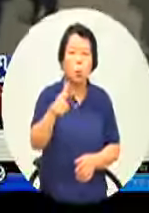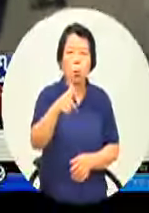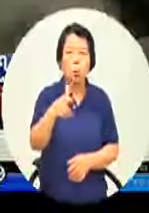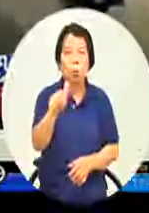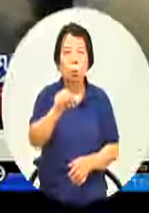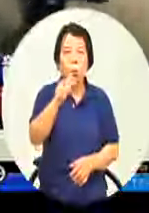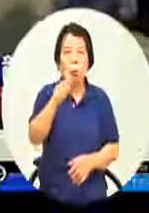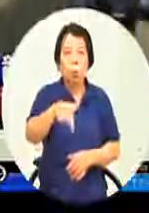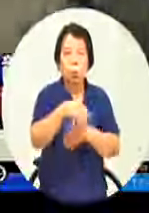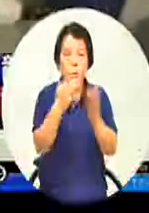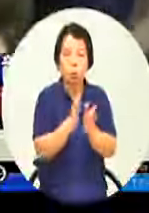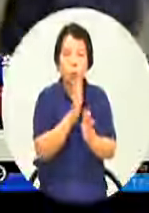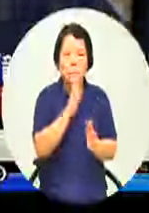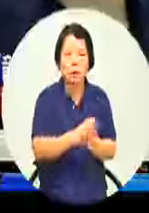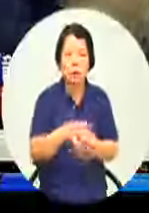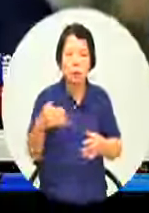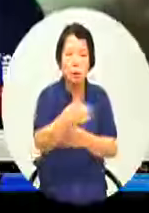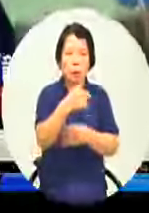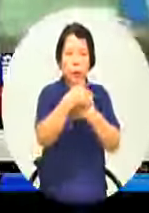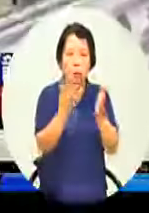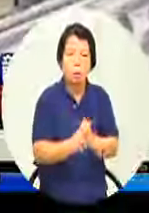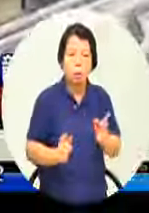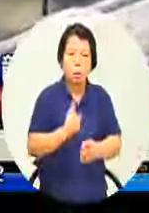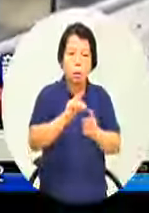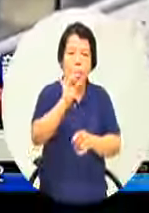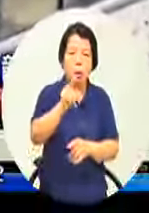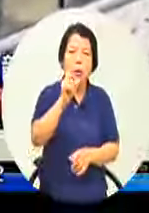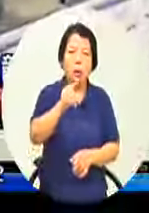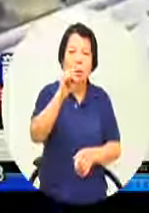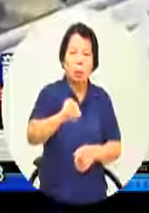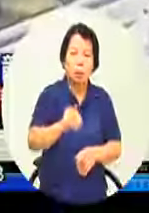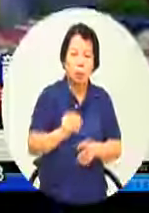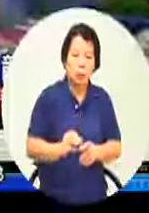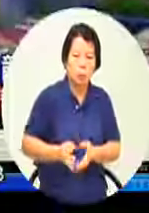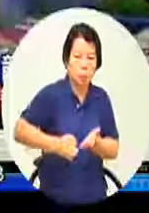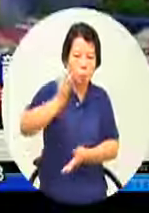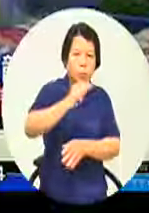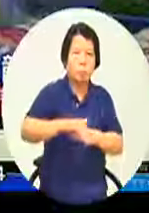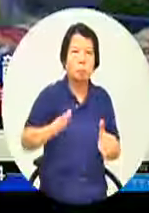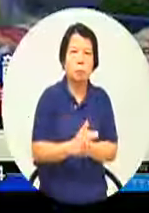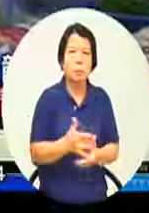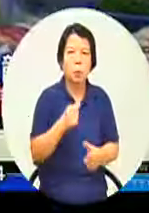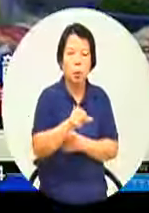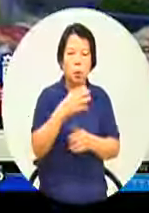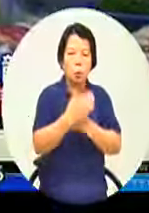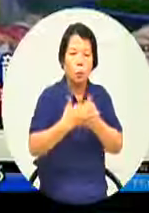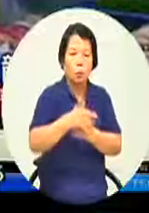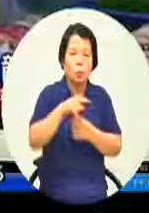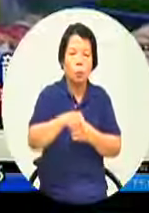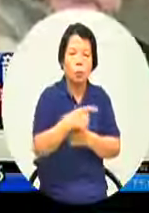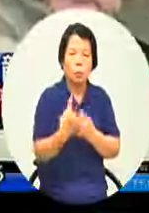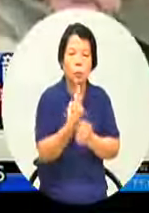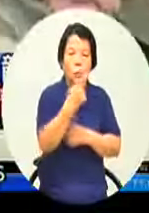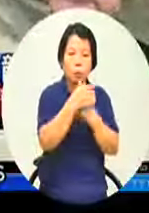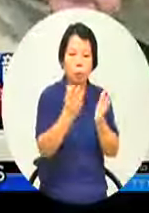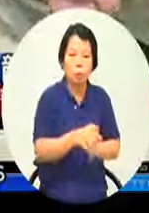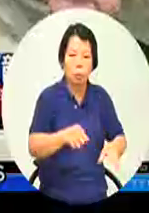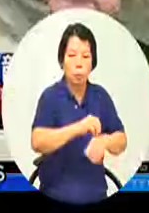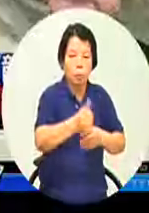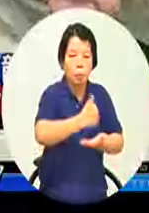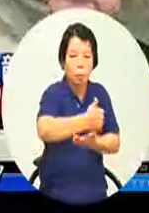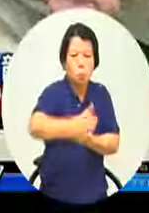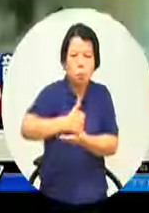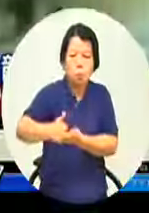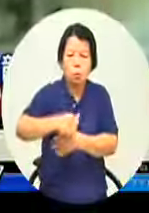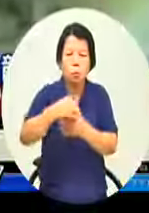短少的情况下，一尾恐怕会涨到万元高价。龙胆石斑堪称是高雄五宝之一，不仅仅供货给全台各大餐